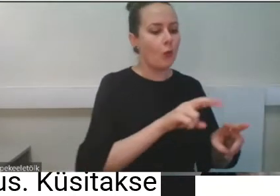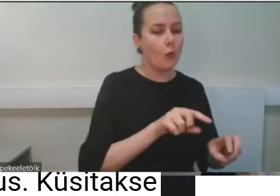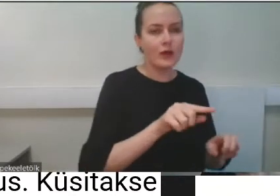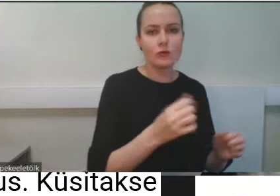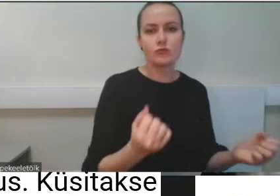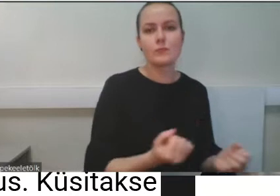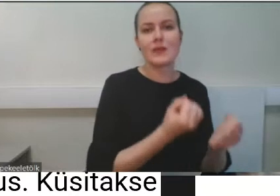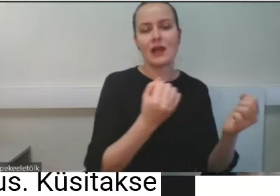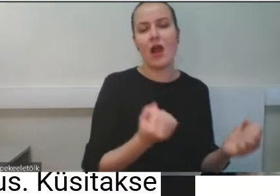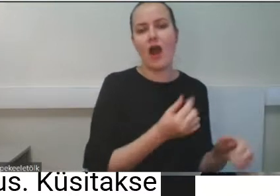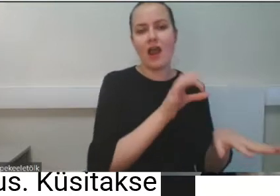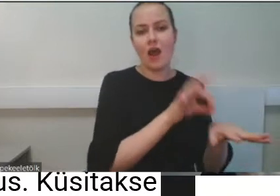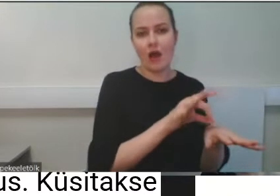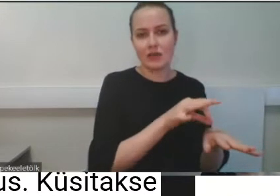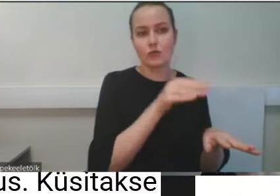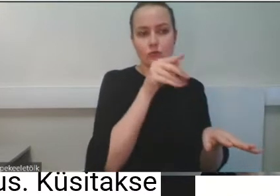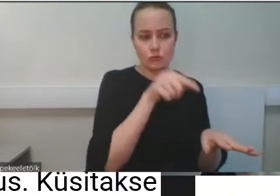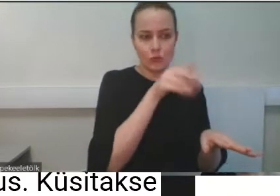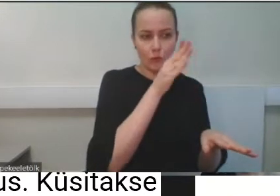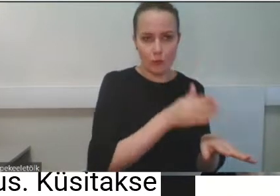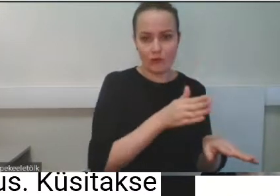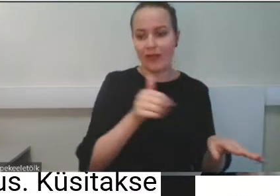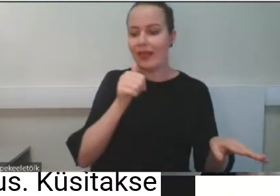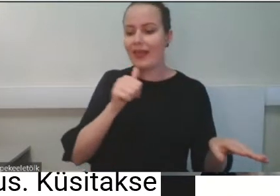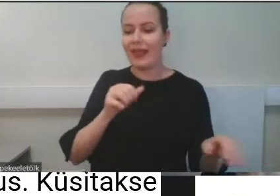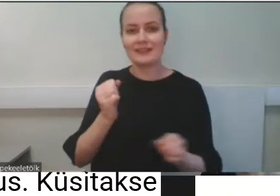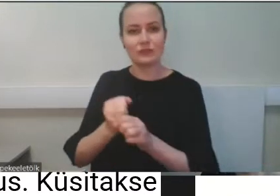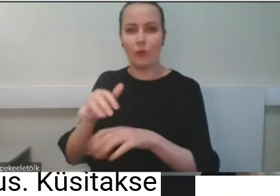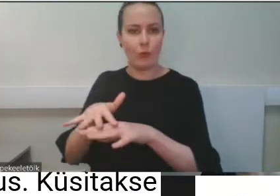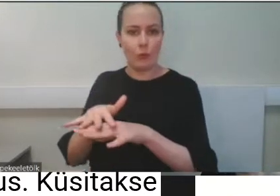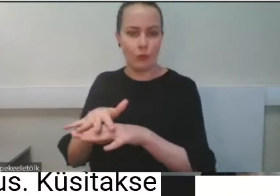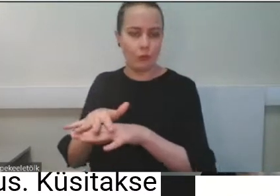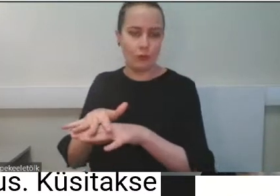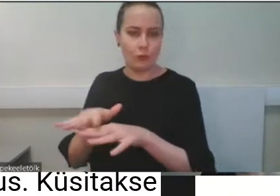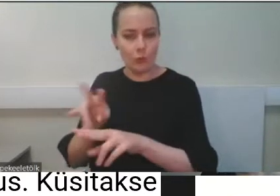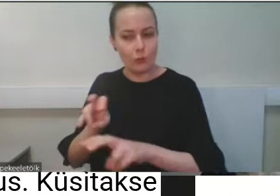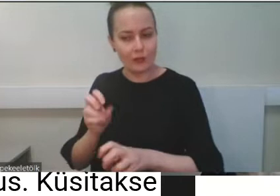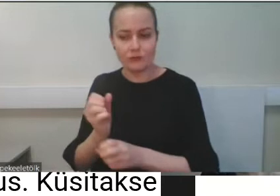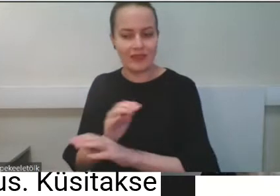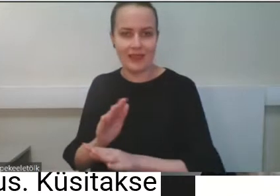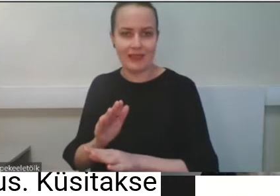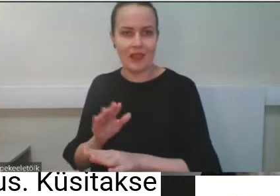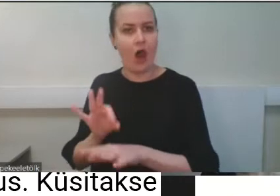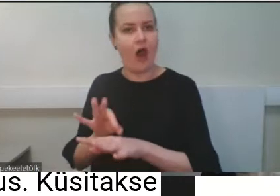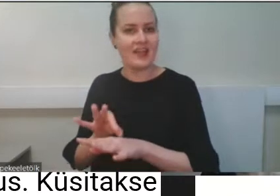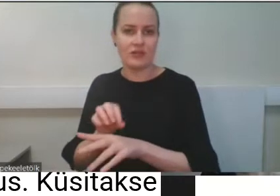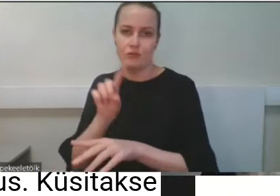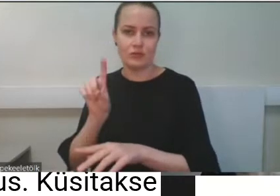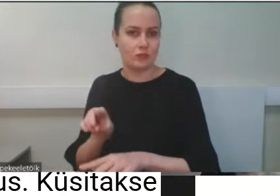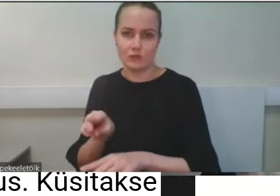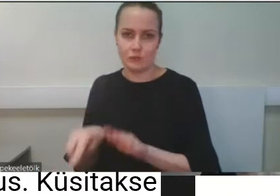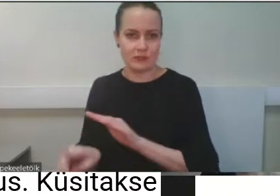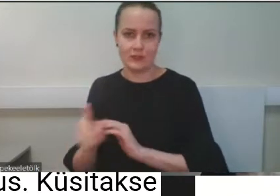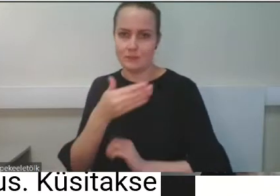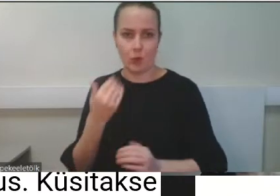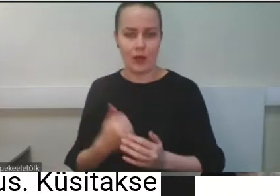sarnaselt Eesti sotsiaaluuringule, siis ka siin uuringus on eraldi küsimus selle kohta, et kas on inimesel tegevuspiirang. Eesti